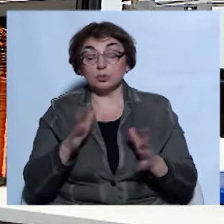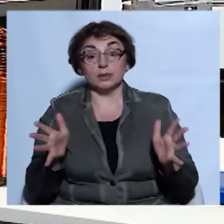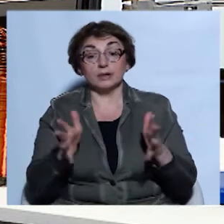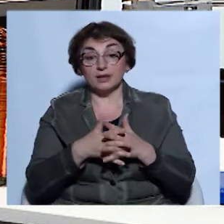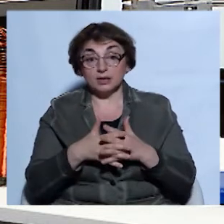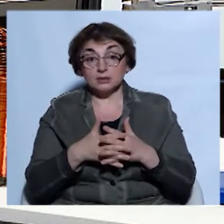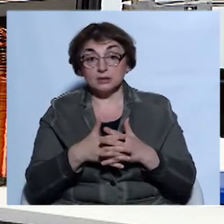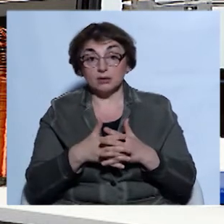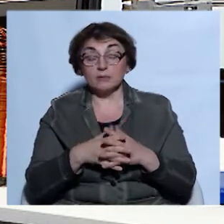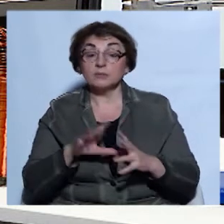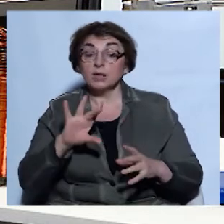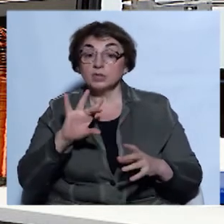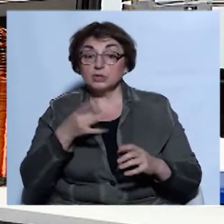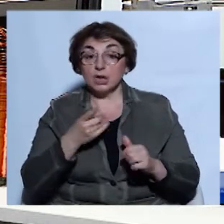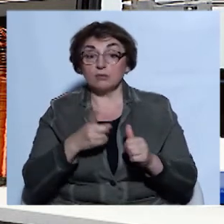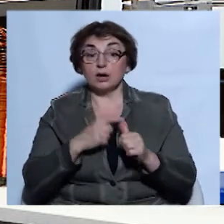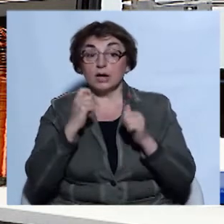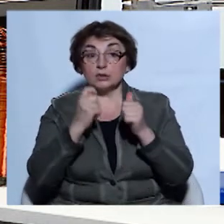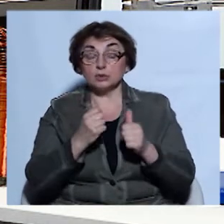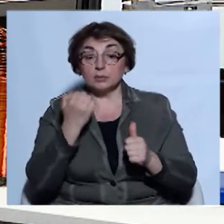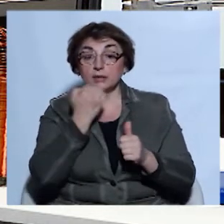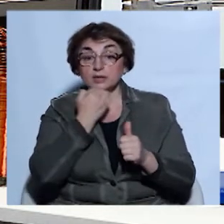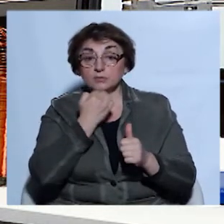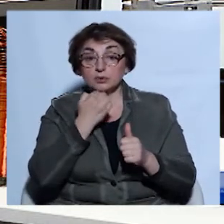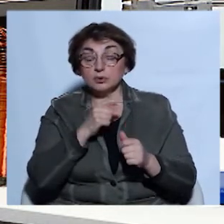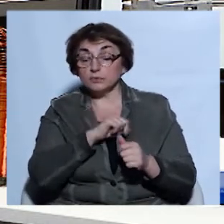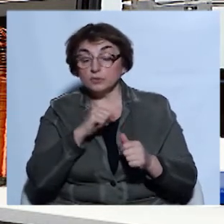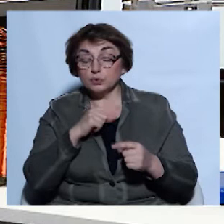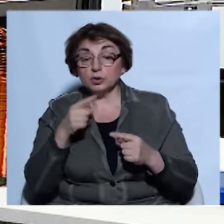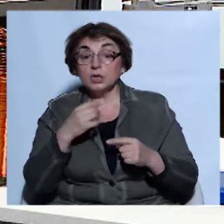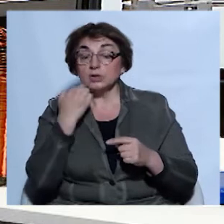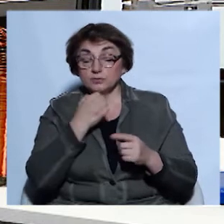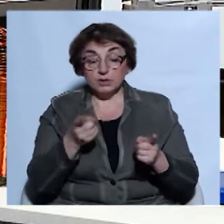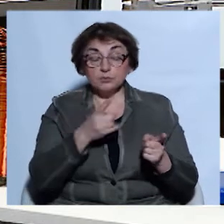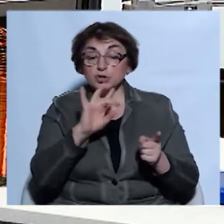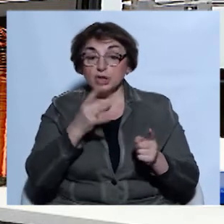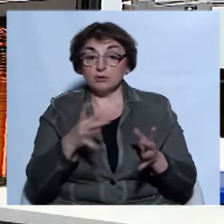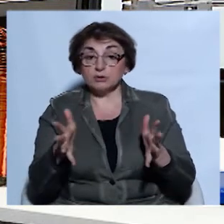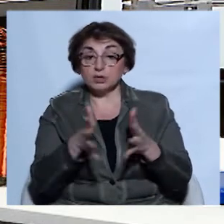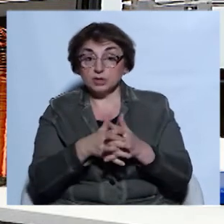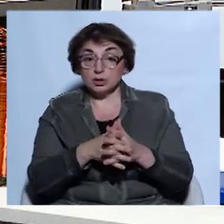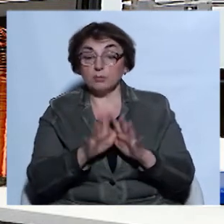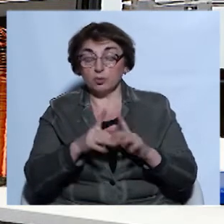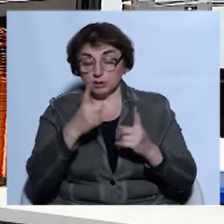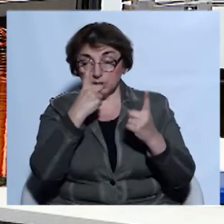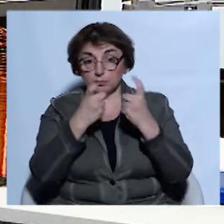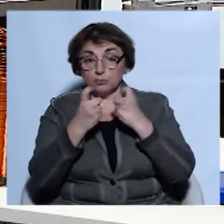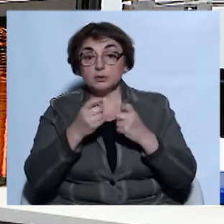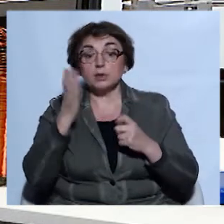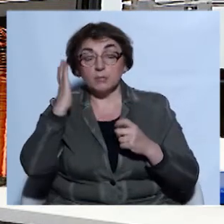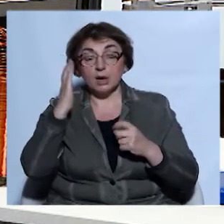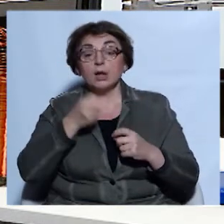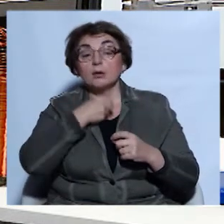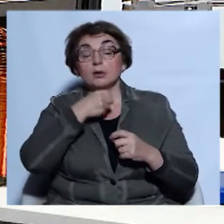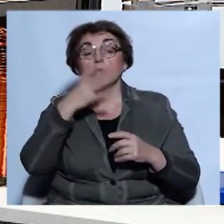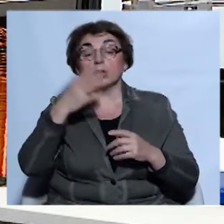რეაქცია. ჟანგვა ეწოდება ნივთიერების ჟანგვათან შეერთებას და არა მარტო მის შესახებ ინფორმაციას ჩვენ კიდევ მაღალ